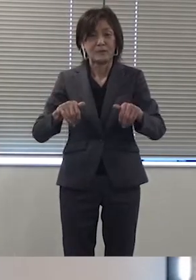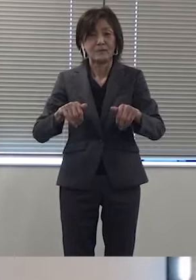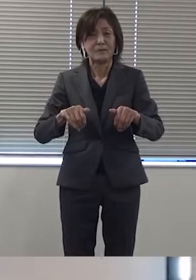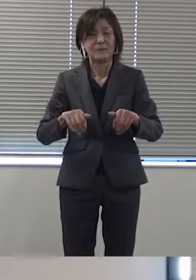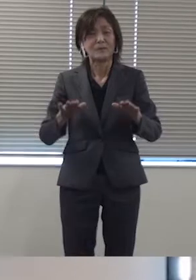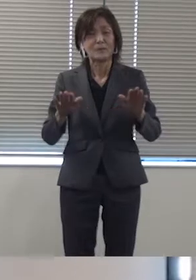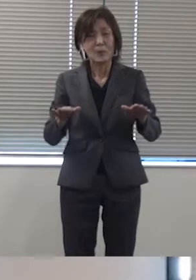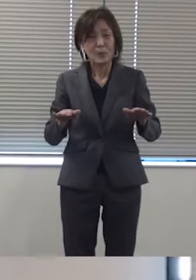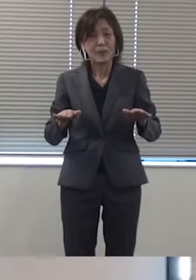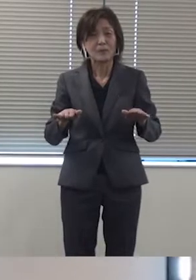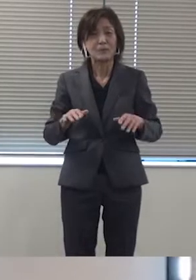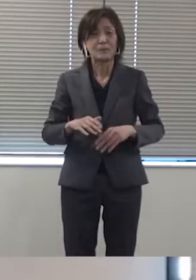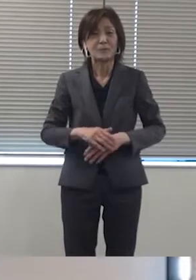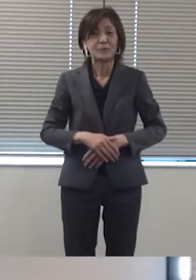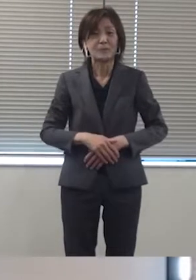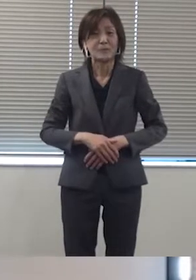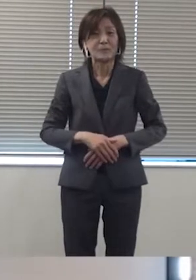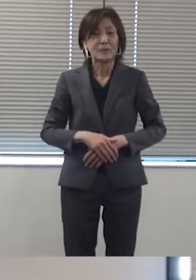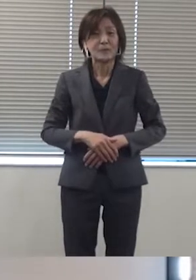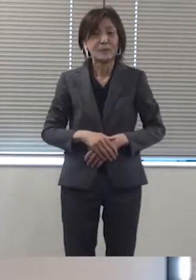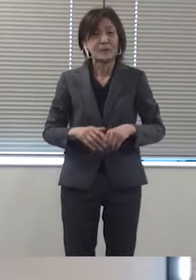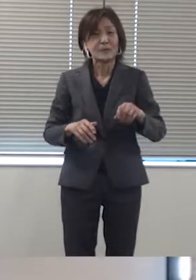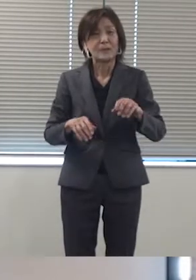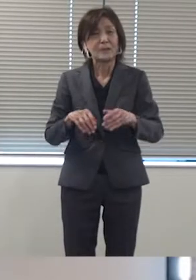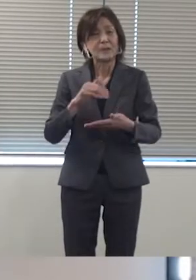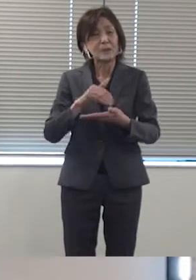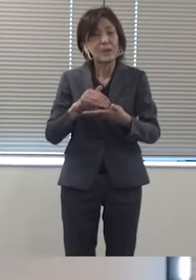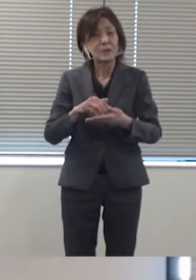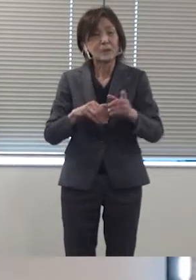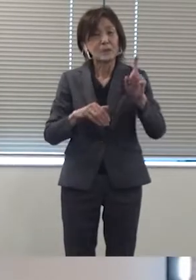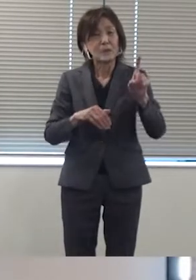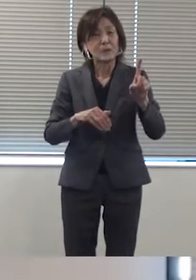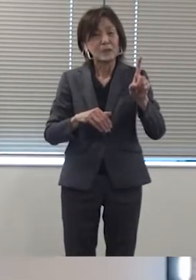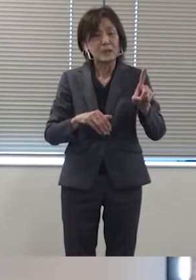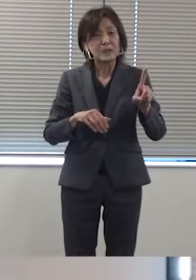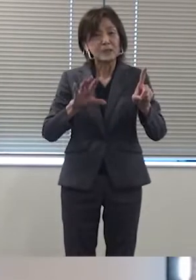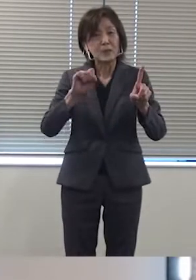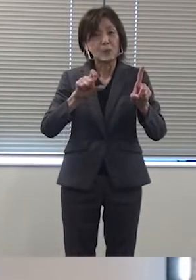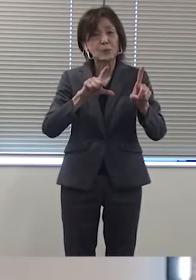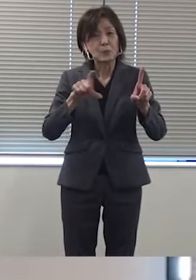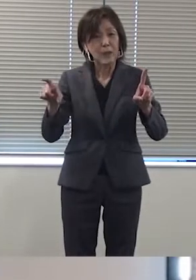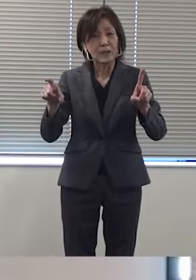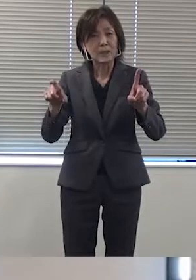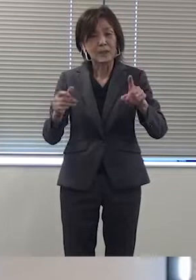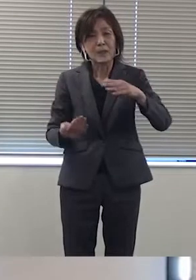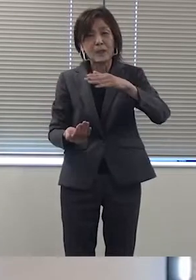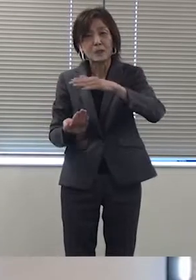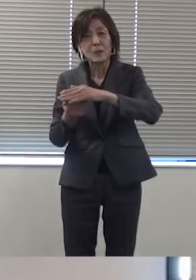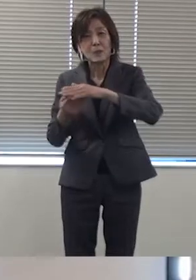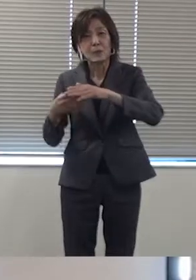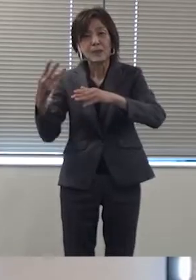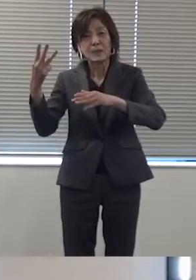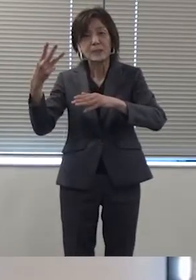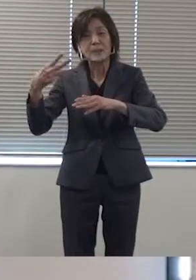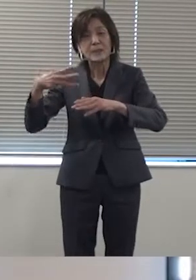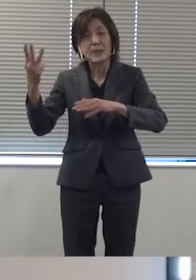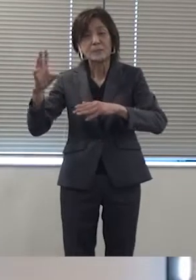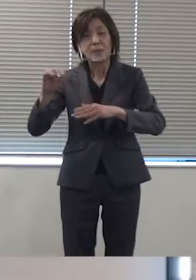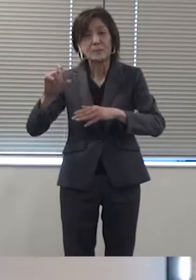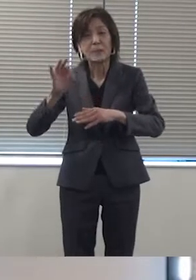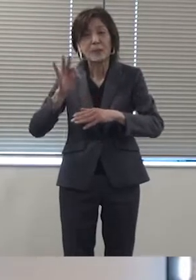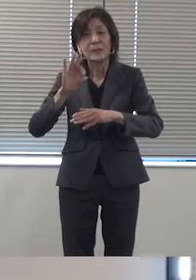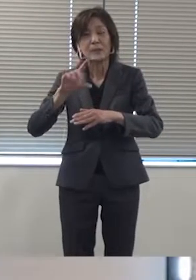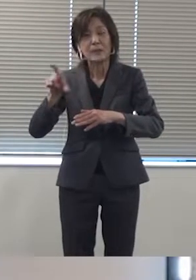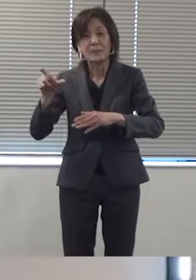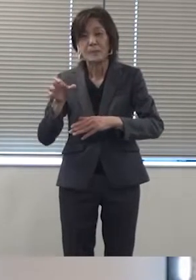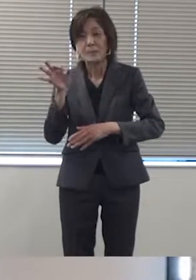ね、約1億円、今回上限300万で300事業者、補助率4分の3にしており